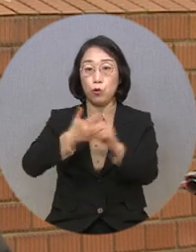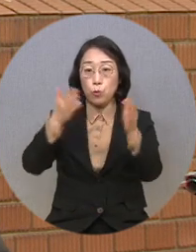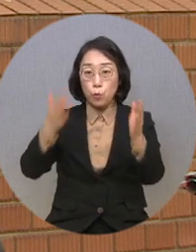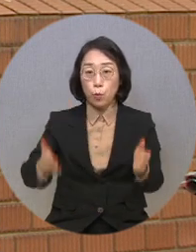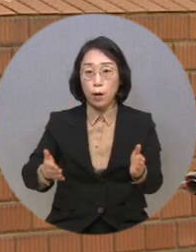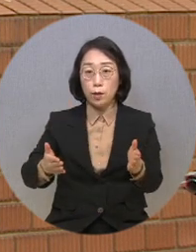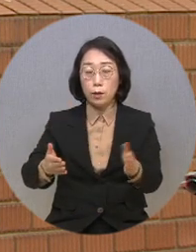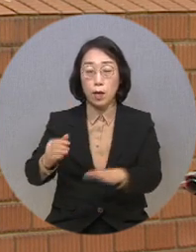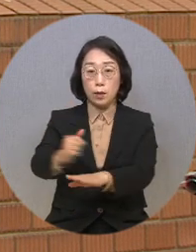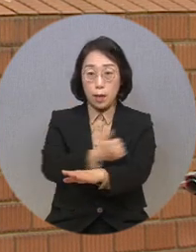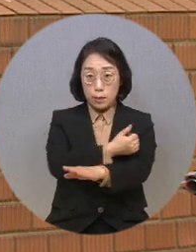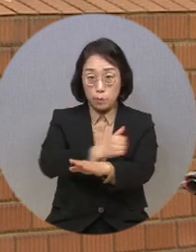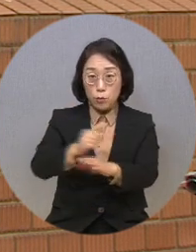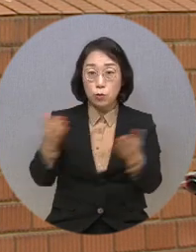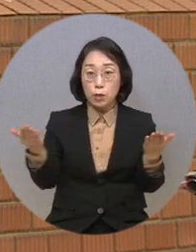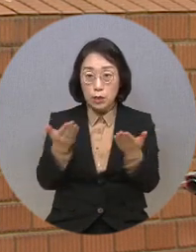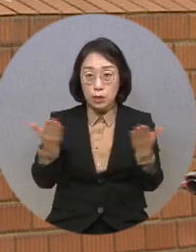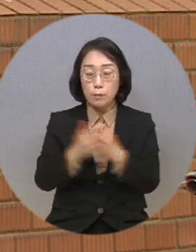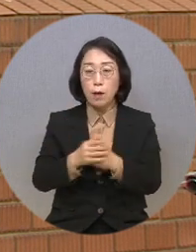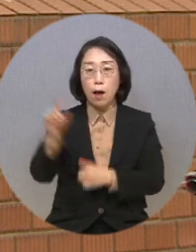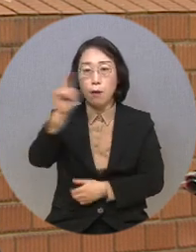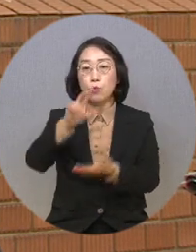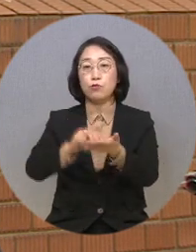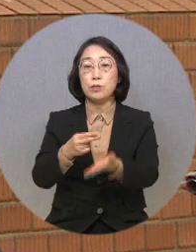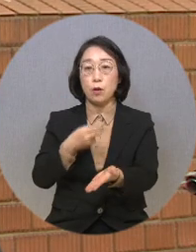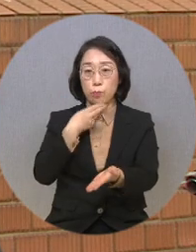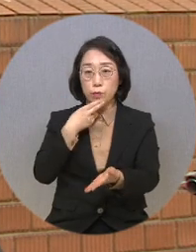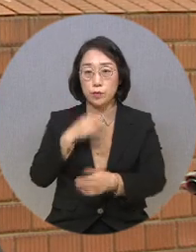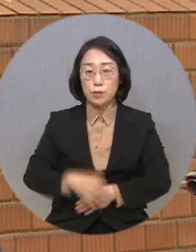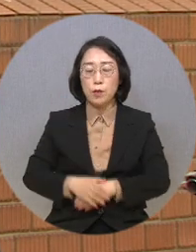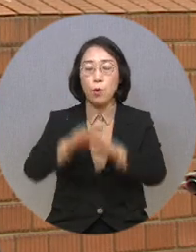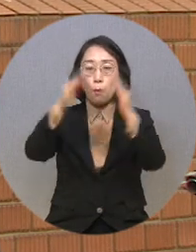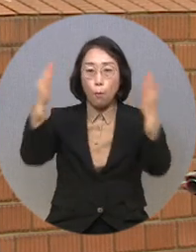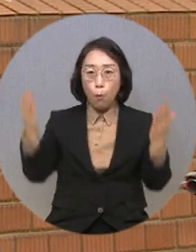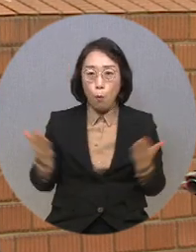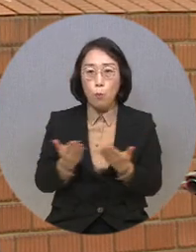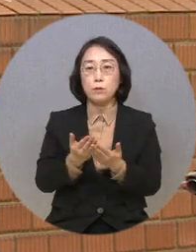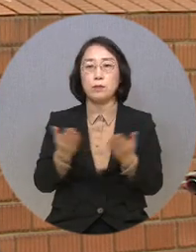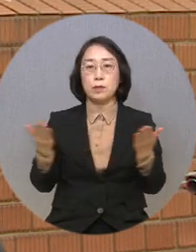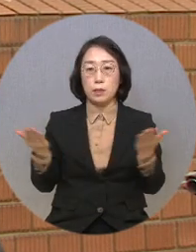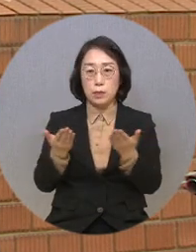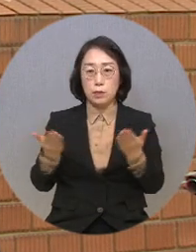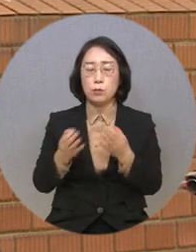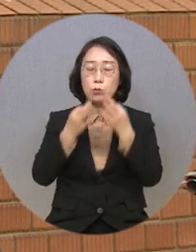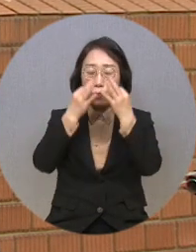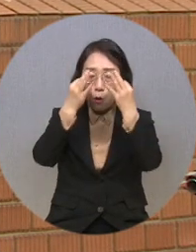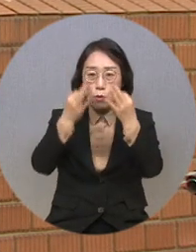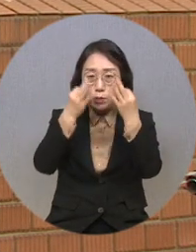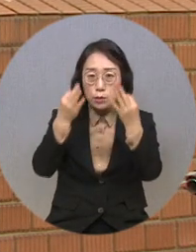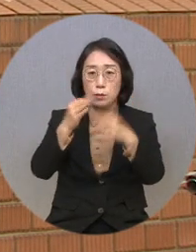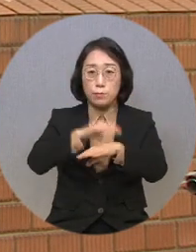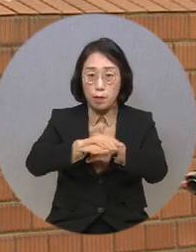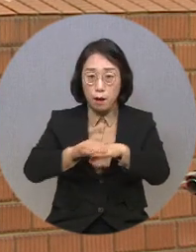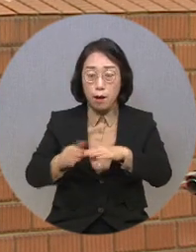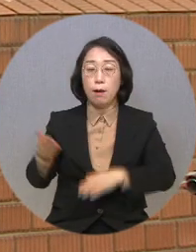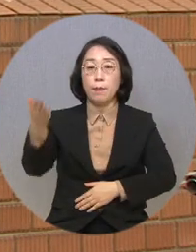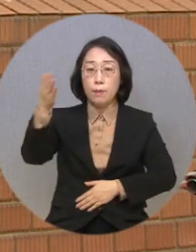다니면서 아무런 문제 없이 모든 일을 성실히 수행했음에도